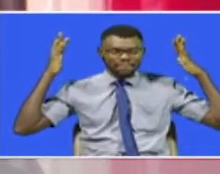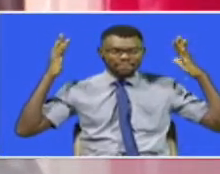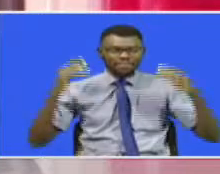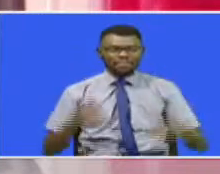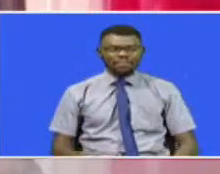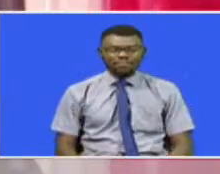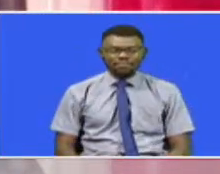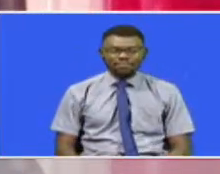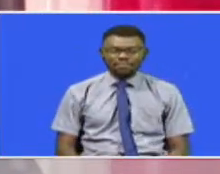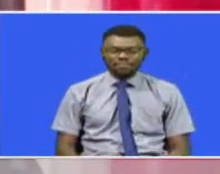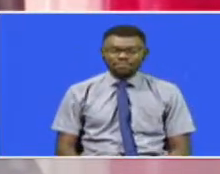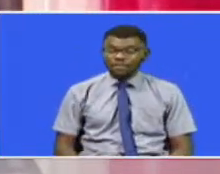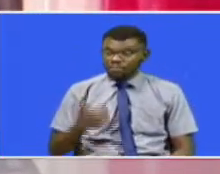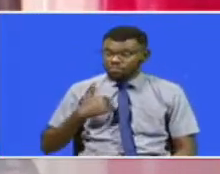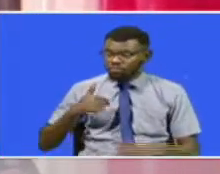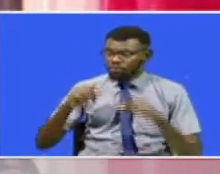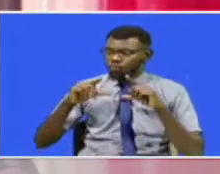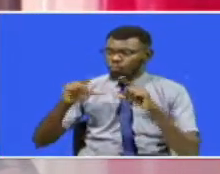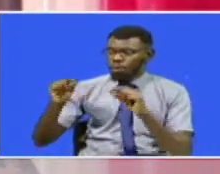na yeye nikamwambia,